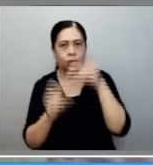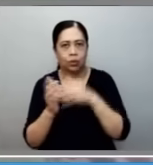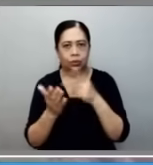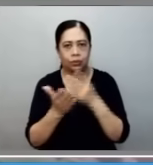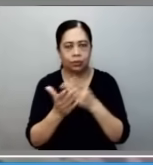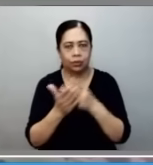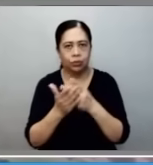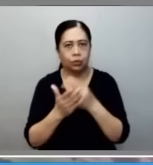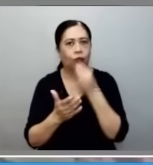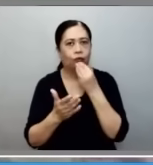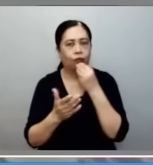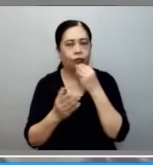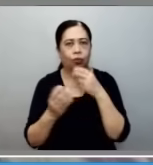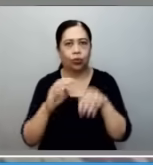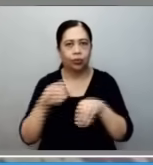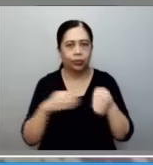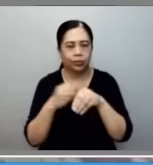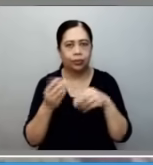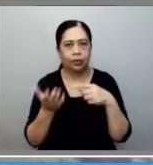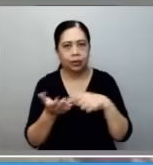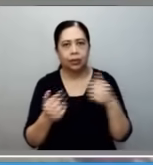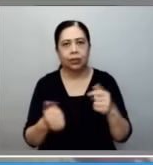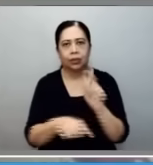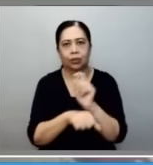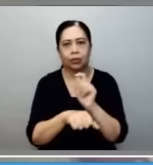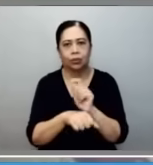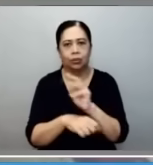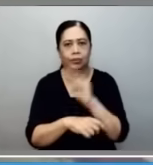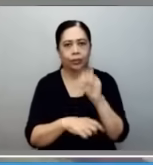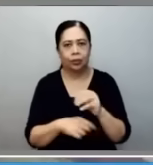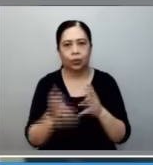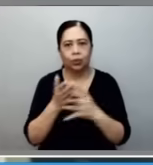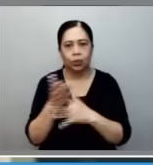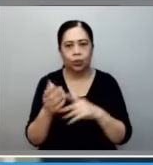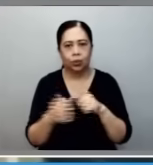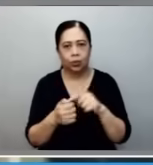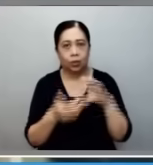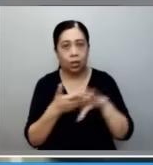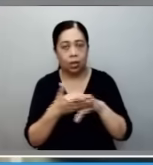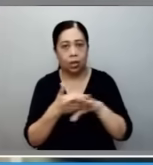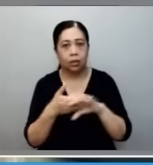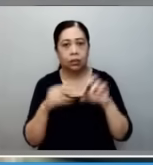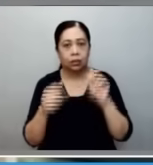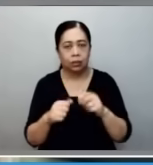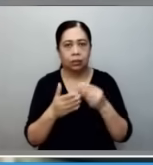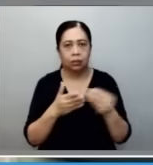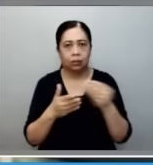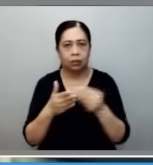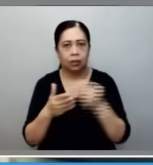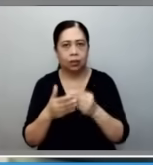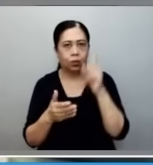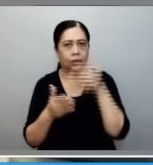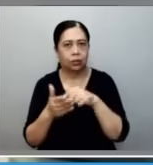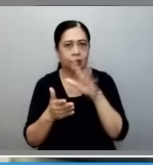credits ang mga pilot beneficiary dito sa Tondo, Manila. Sa pamamagitan ng EBT card, maaari silang makapamili ng 1,500